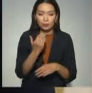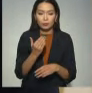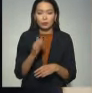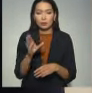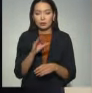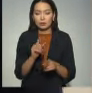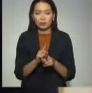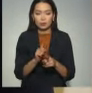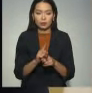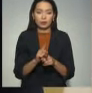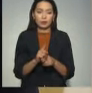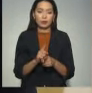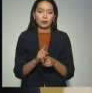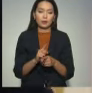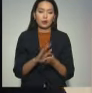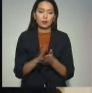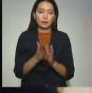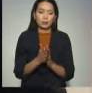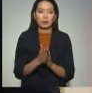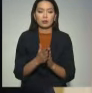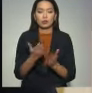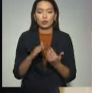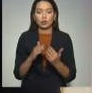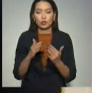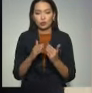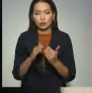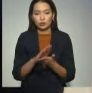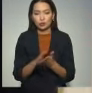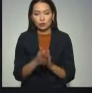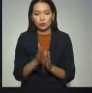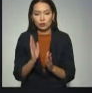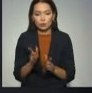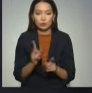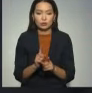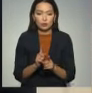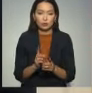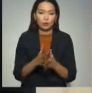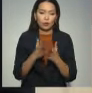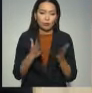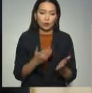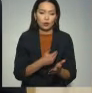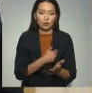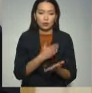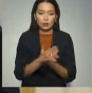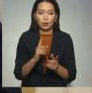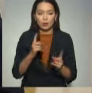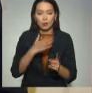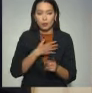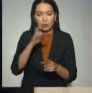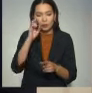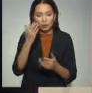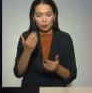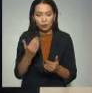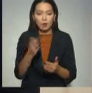болсын, саясатта болсын, жалпы үй жағдайында болсын, маңызы зор. Негізгі біздің міндетіміз әйелдерді